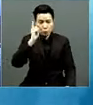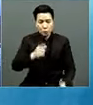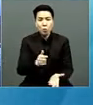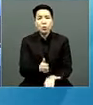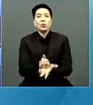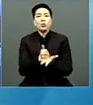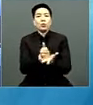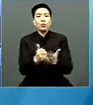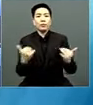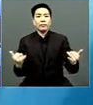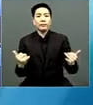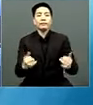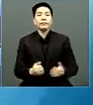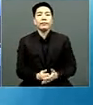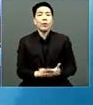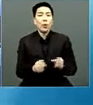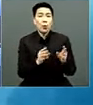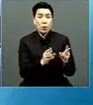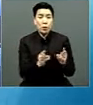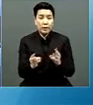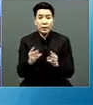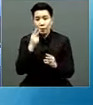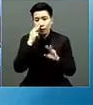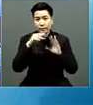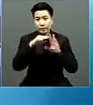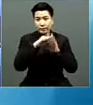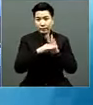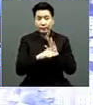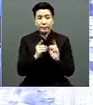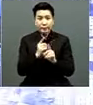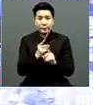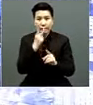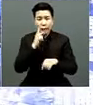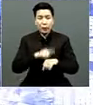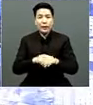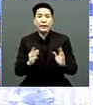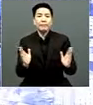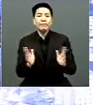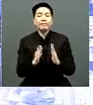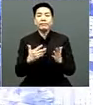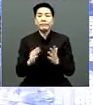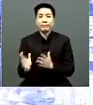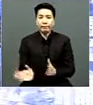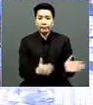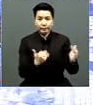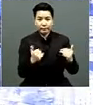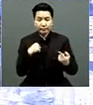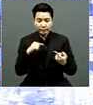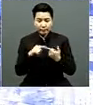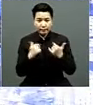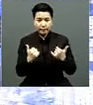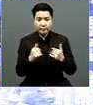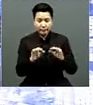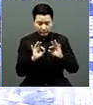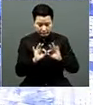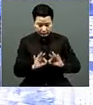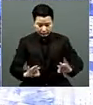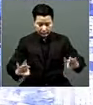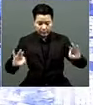นะครับก็มาตรการต่างๆดูตามนี้เลยแล้วกันนะครับเพื่อที่จะประหยัดเวลานะครับไปเรื่องของที่สำคั